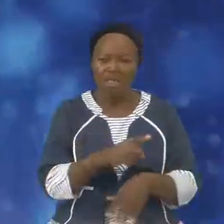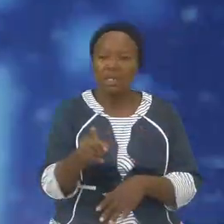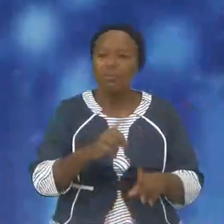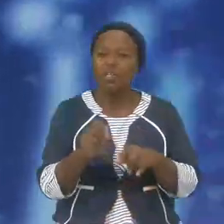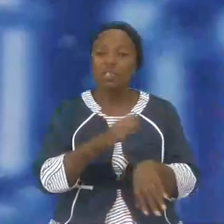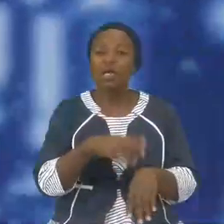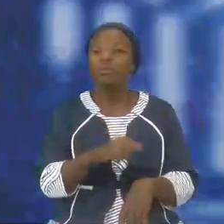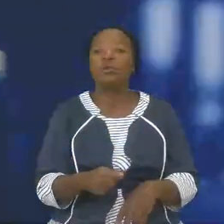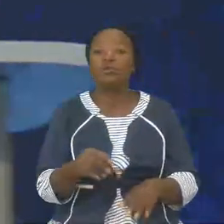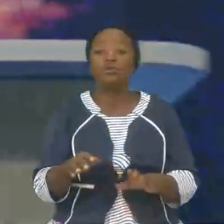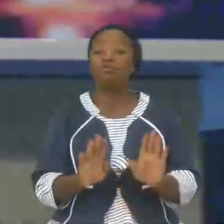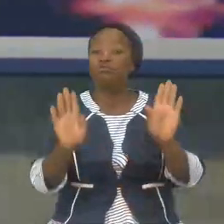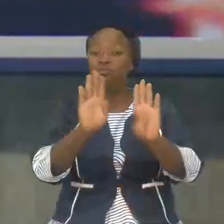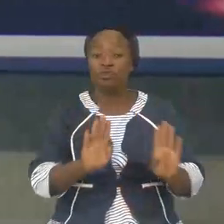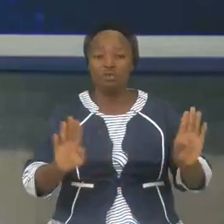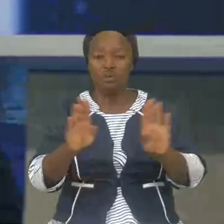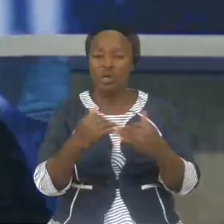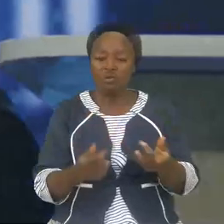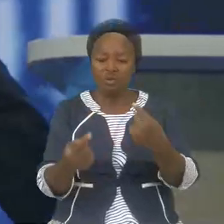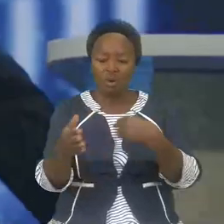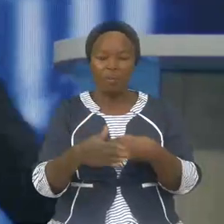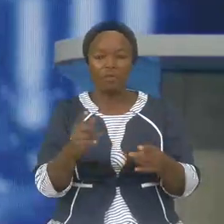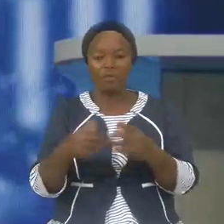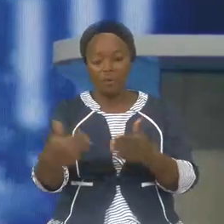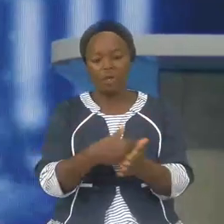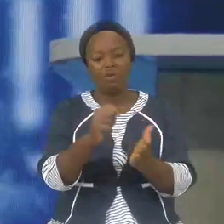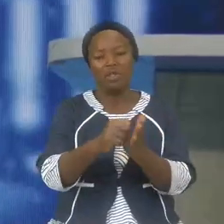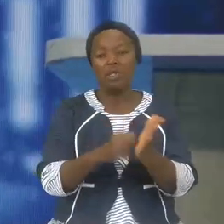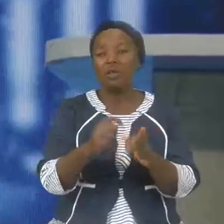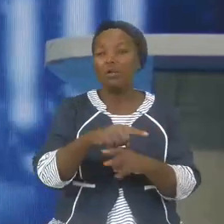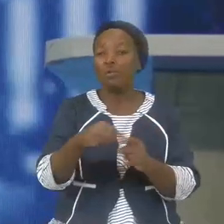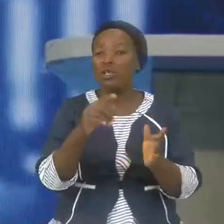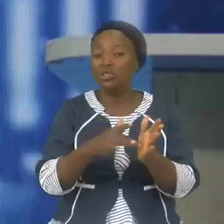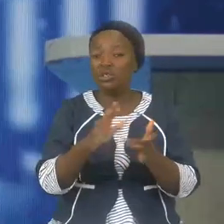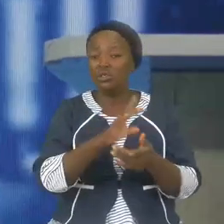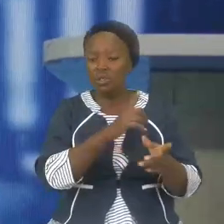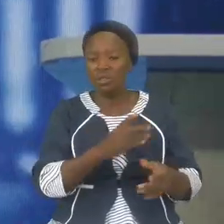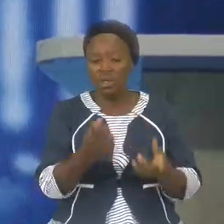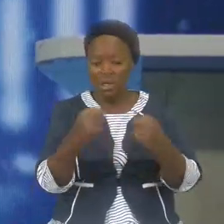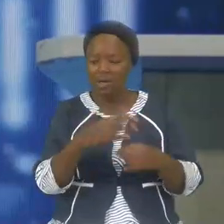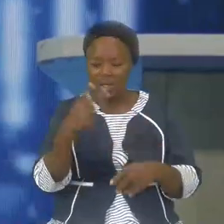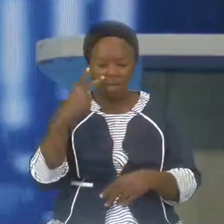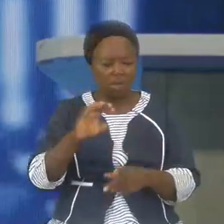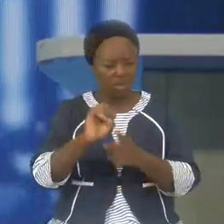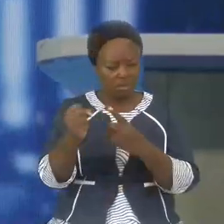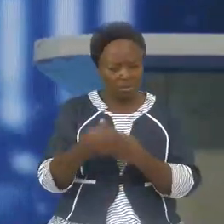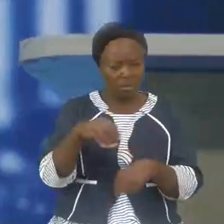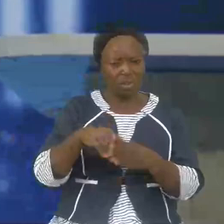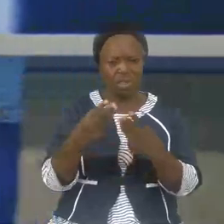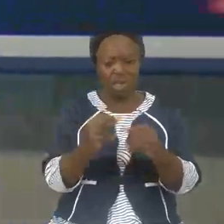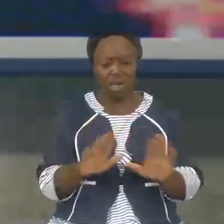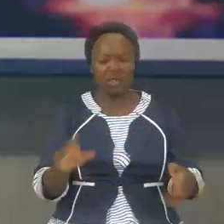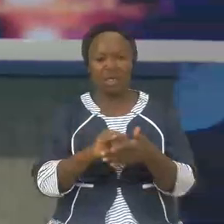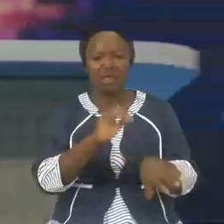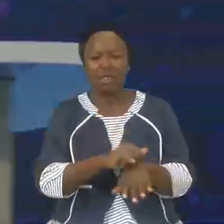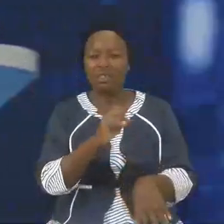un temps de détresse. Et arrivé au Nouveau Testament, lorsque Jésus est arrivé, regardez la situation dans le pays, un